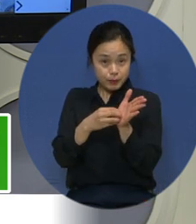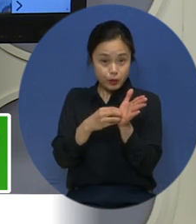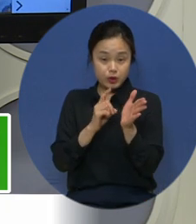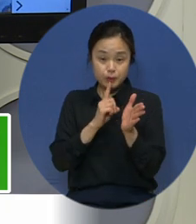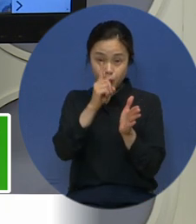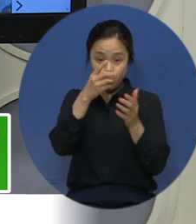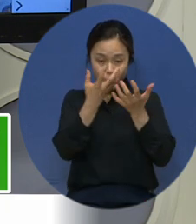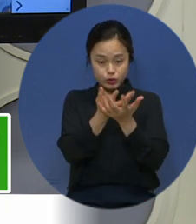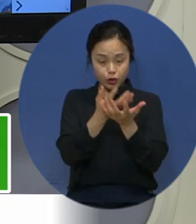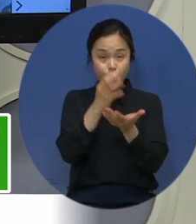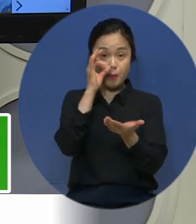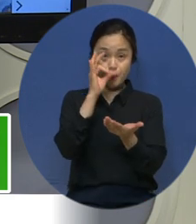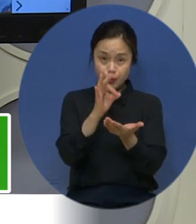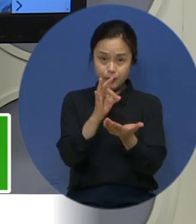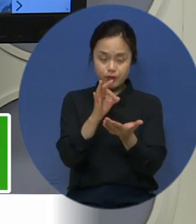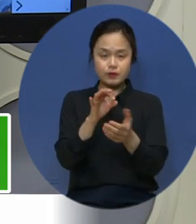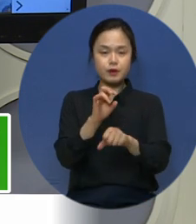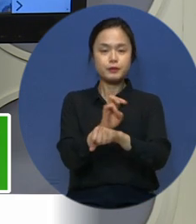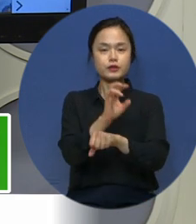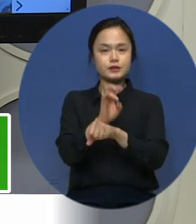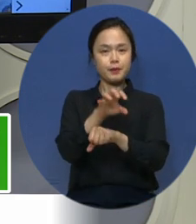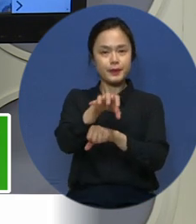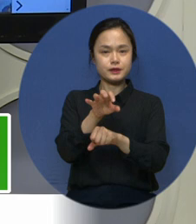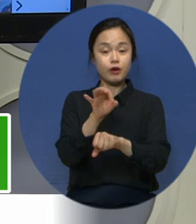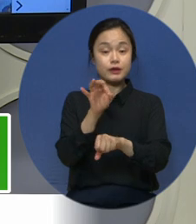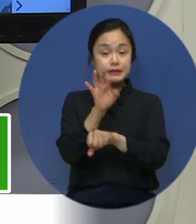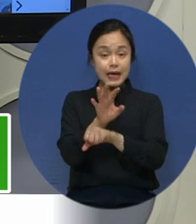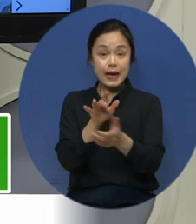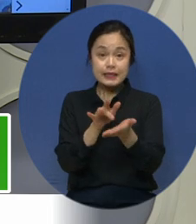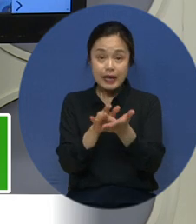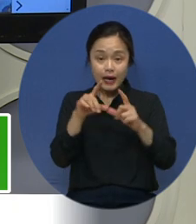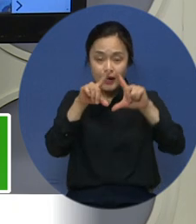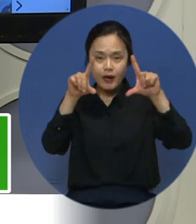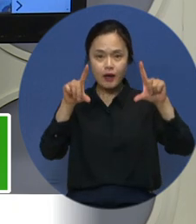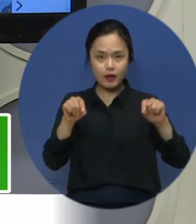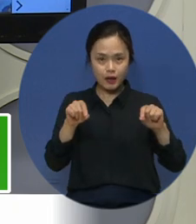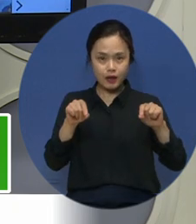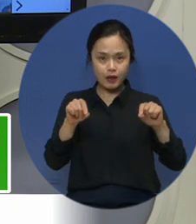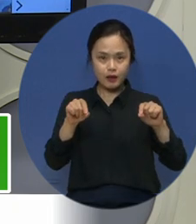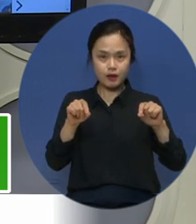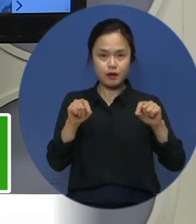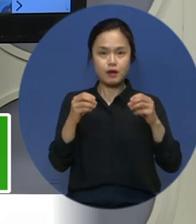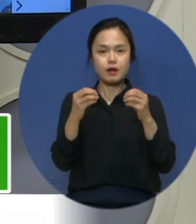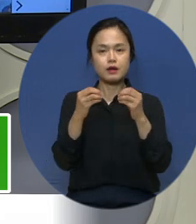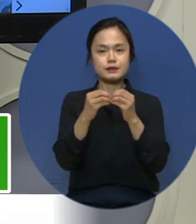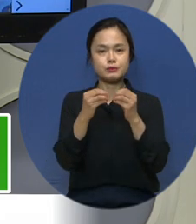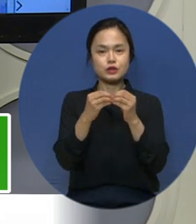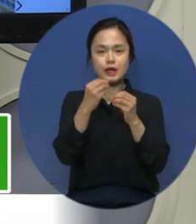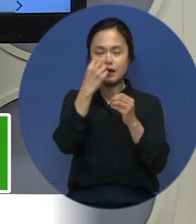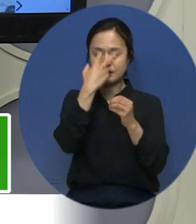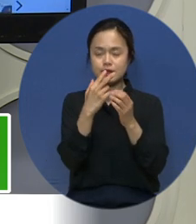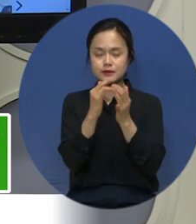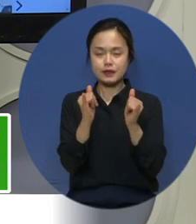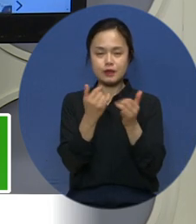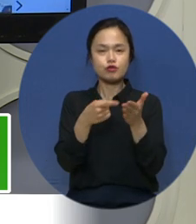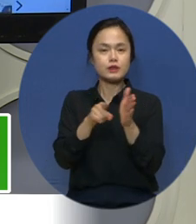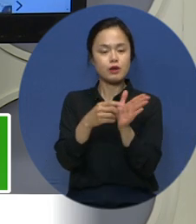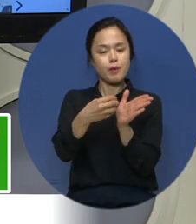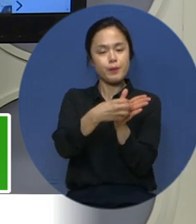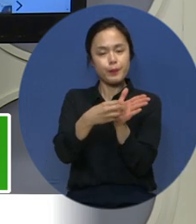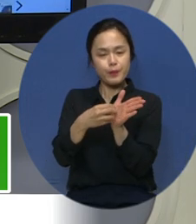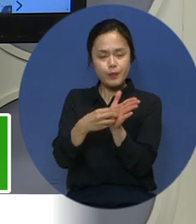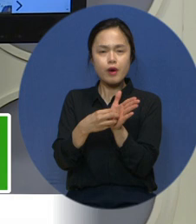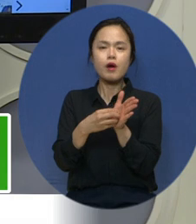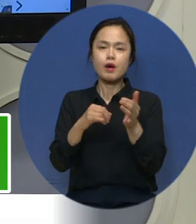처방전 없이 구입할 수 있는 편의점 약품 대중적인 약품은 제품 명이라도 점자 가 표 게 되었으면 좋겠다는 의견이